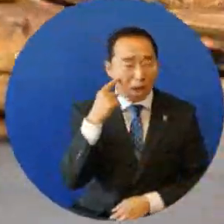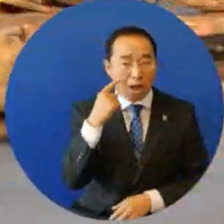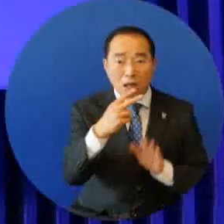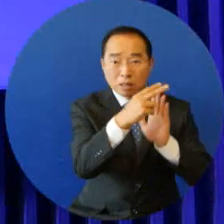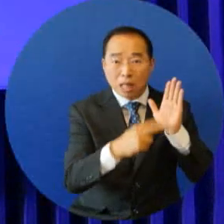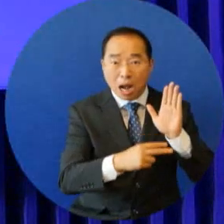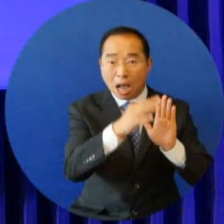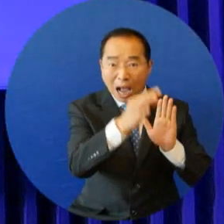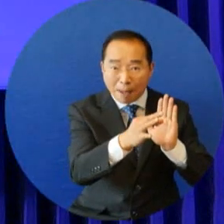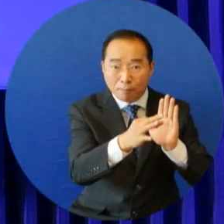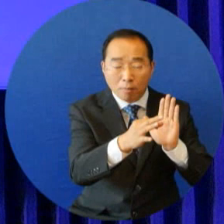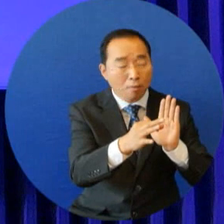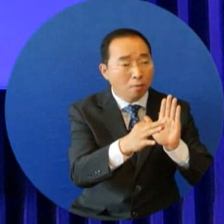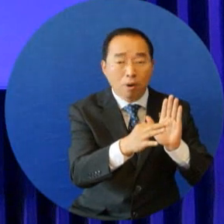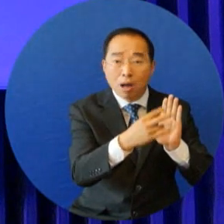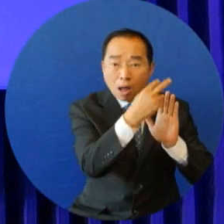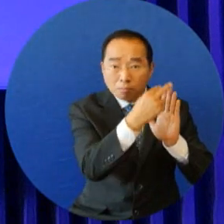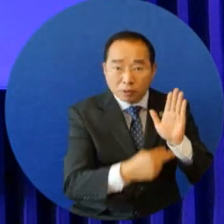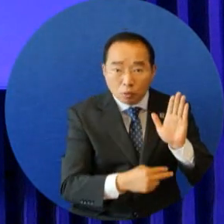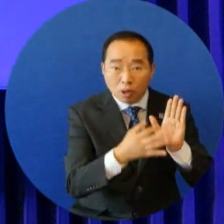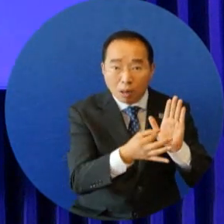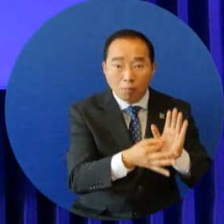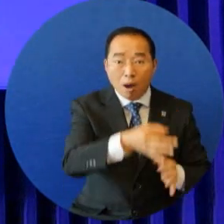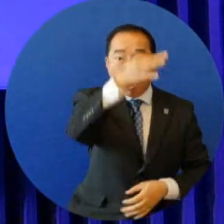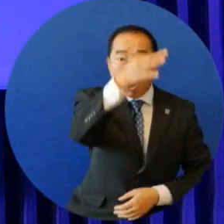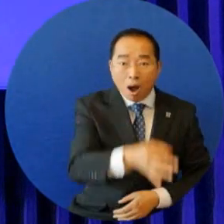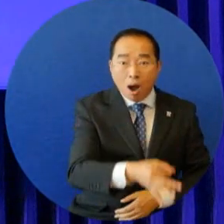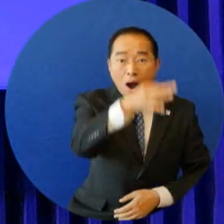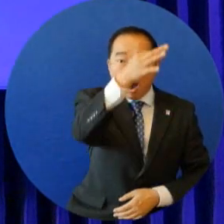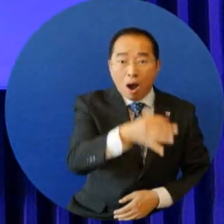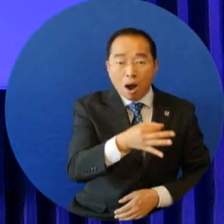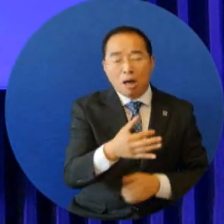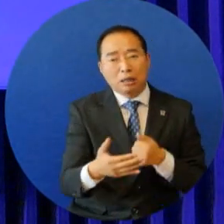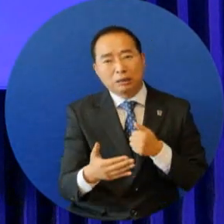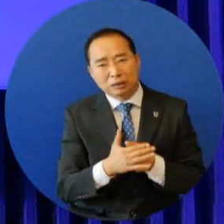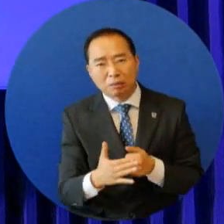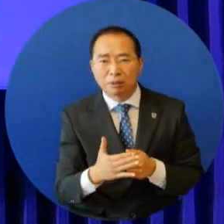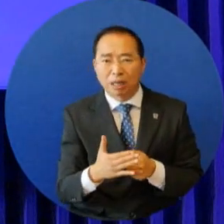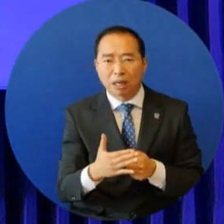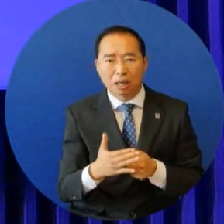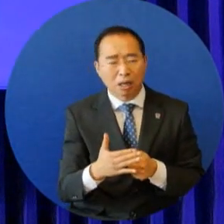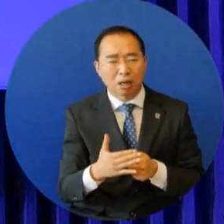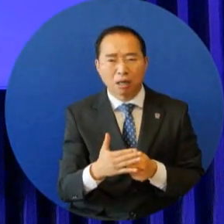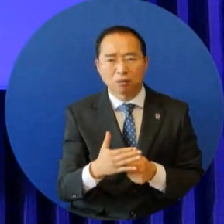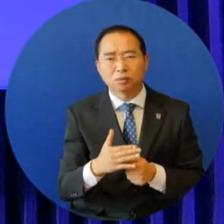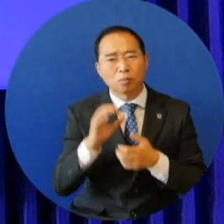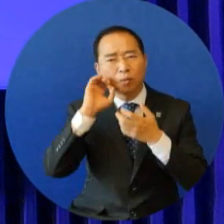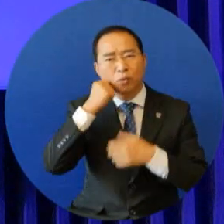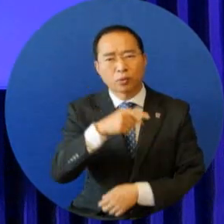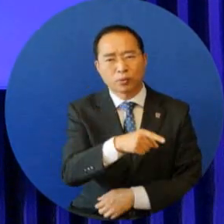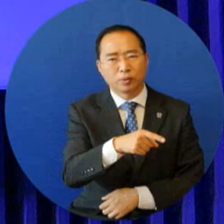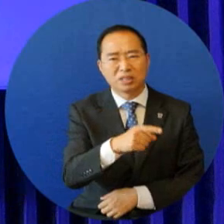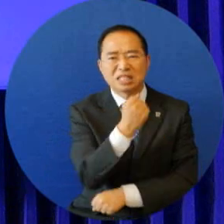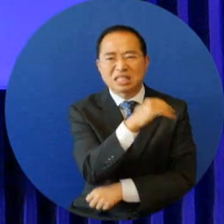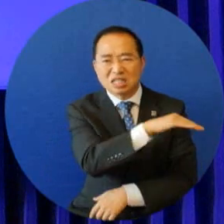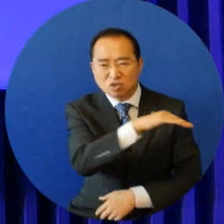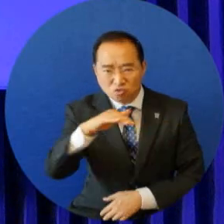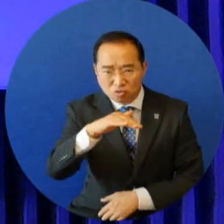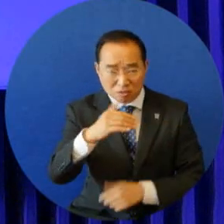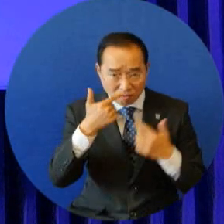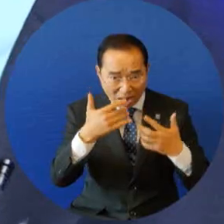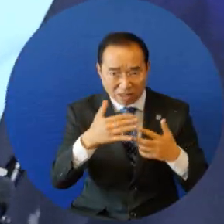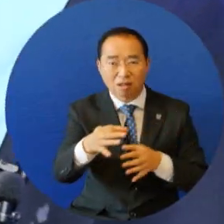그거는 변동성이 너무 커가지고 이게 교환의 매체가 된다거나 가치 저장의 수단이 되기가